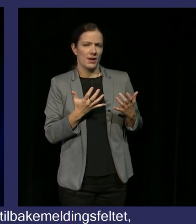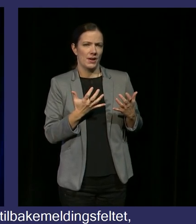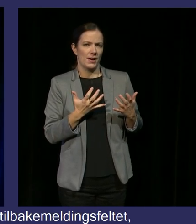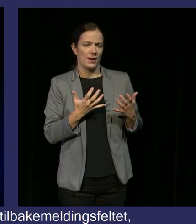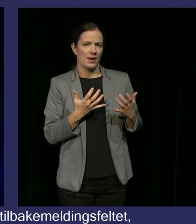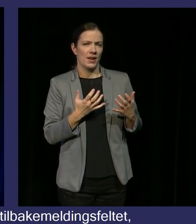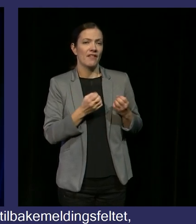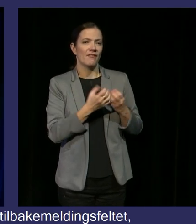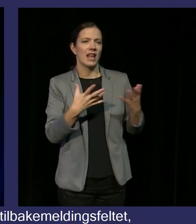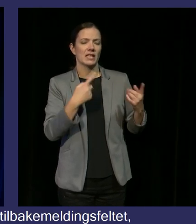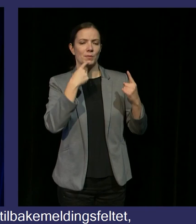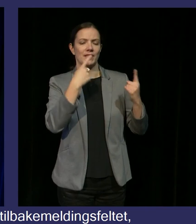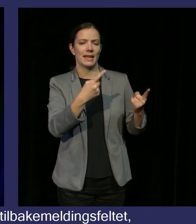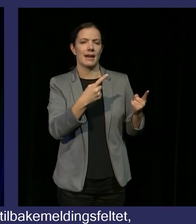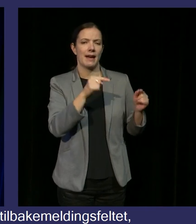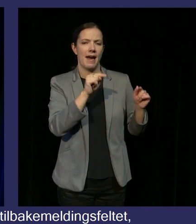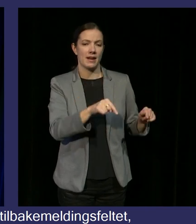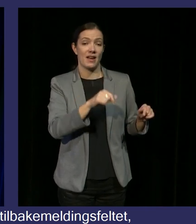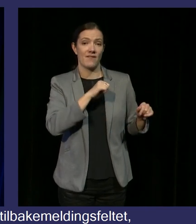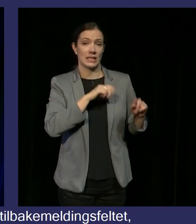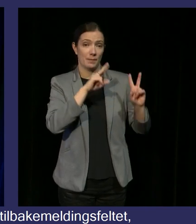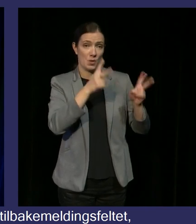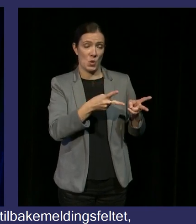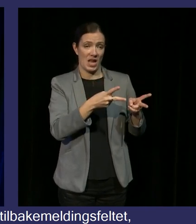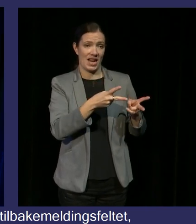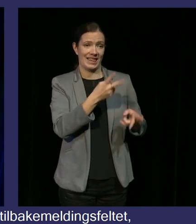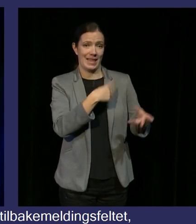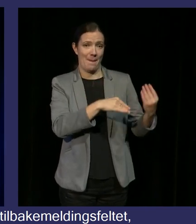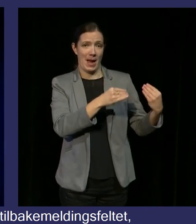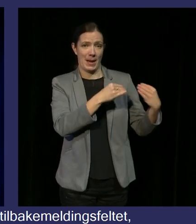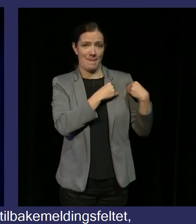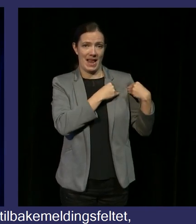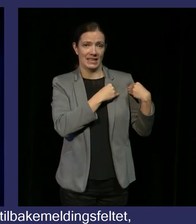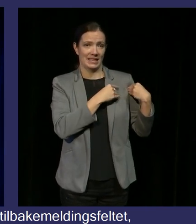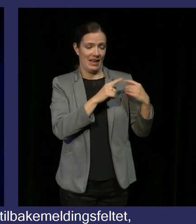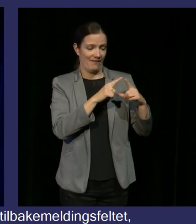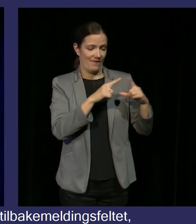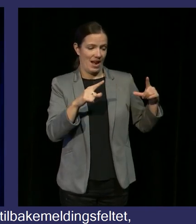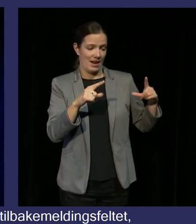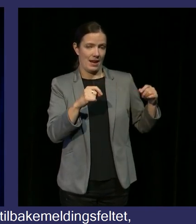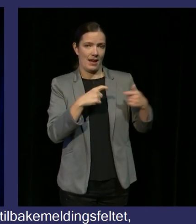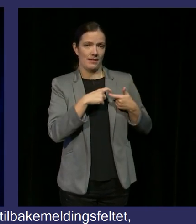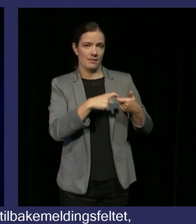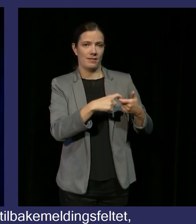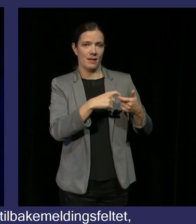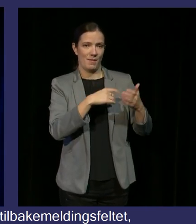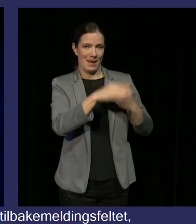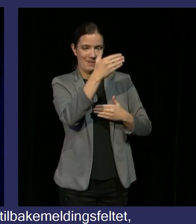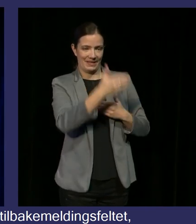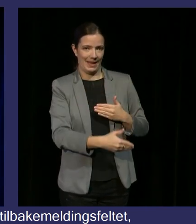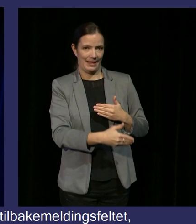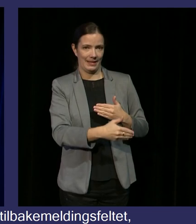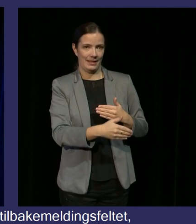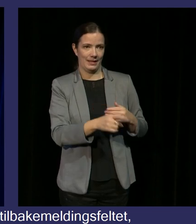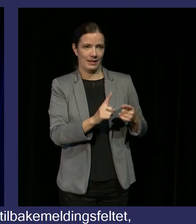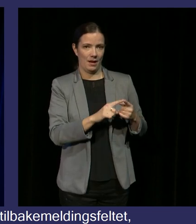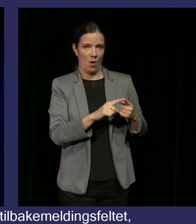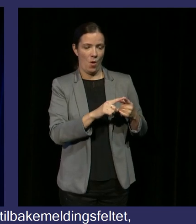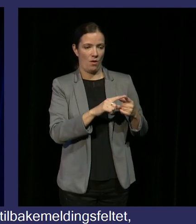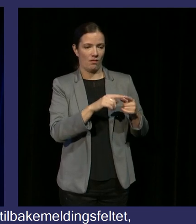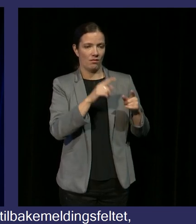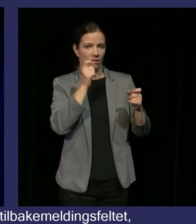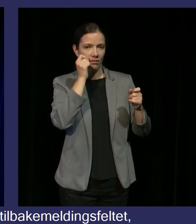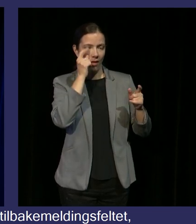Det er noe, flere som påpeker her at hvis man bruker tilbakemeldingsfeltet på nettsidene og dermed korrumperer